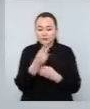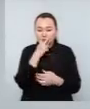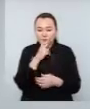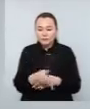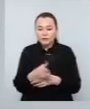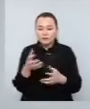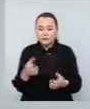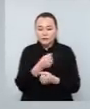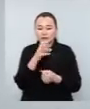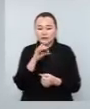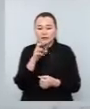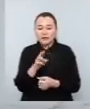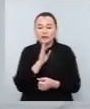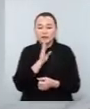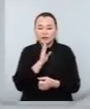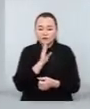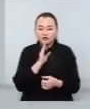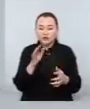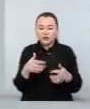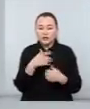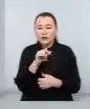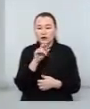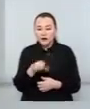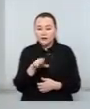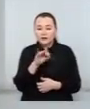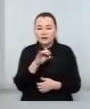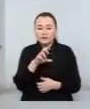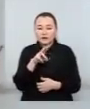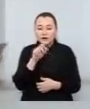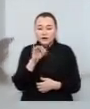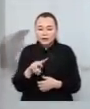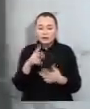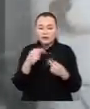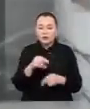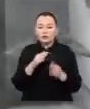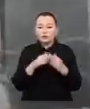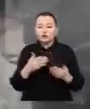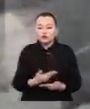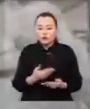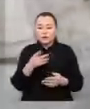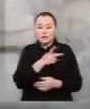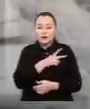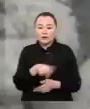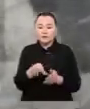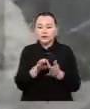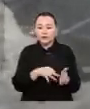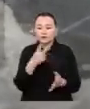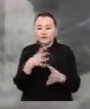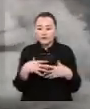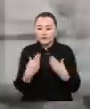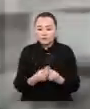кадры спасения сирийской девочки Рагат Исмаил. В доме, где жила малышка, погибли сразу две